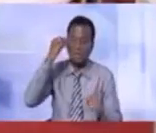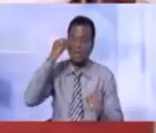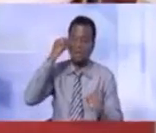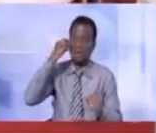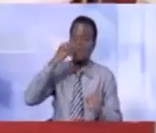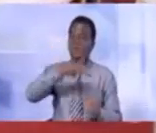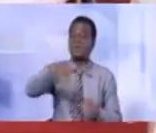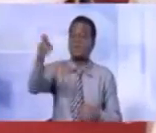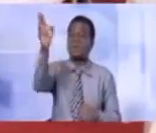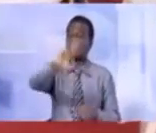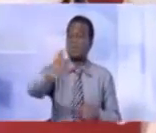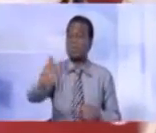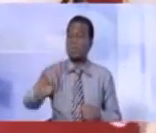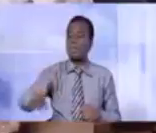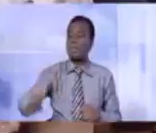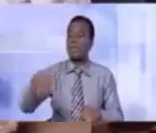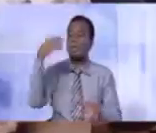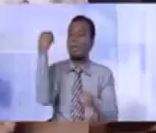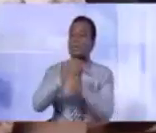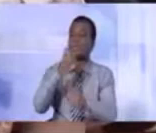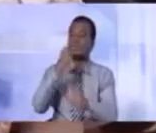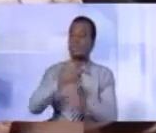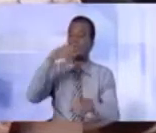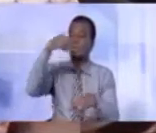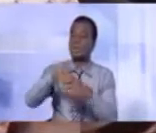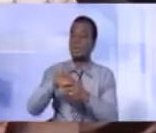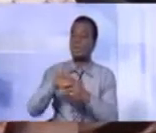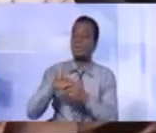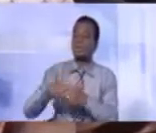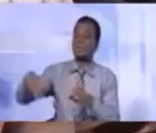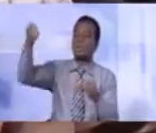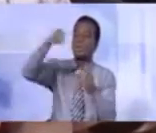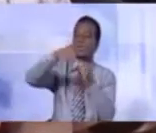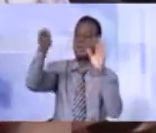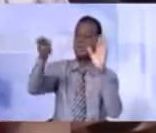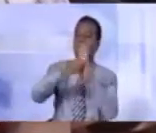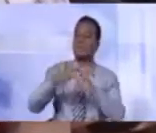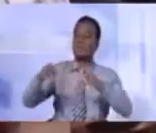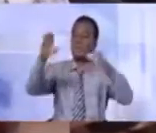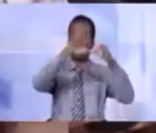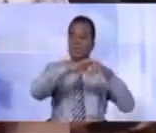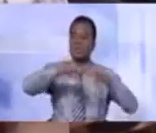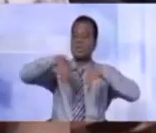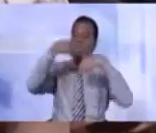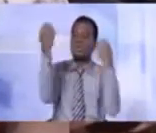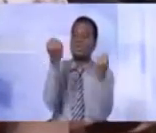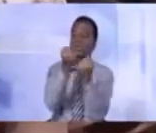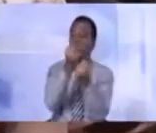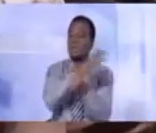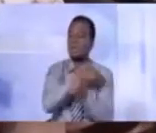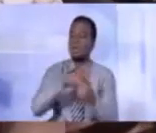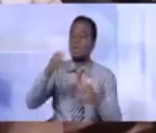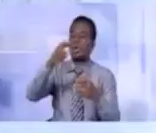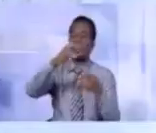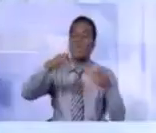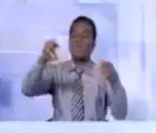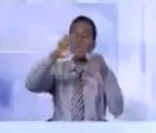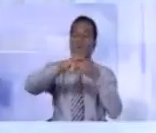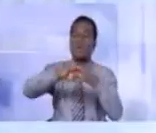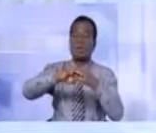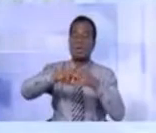leurs résultats de leurs travaux dans le cadre du renforcement de la cohésion sociale et de la réconciliation